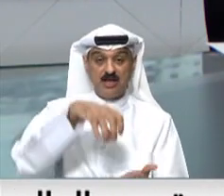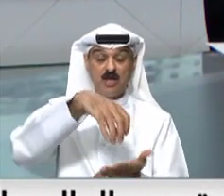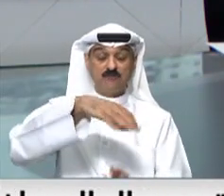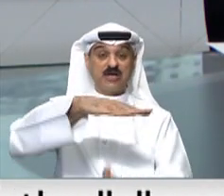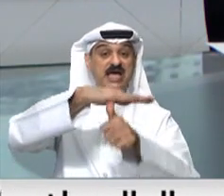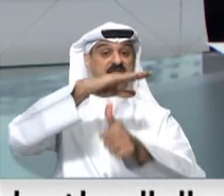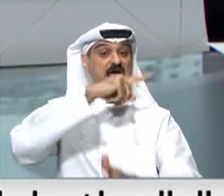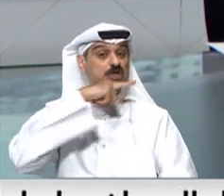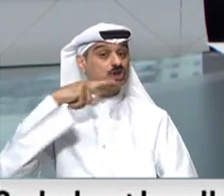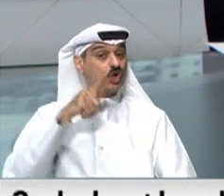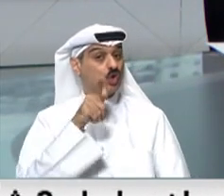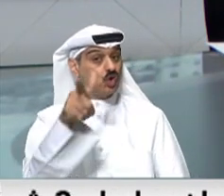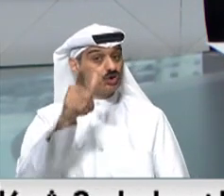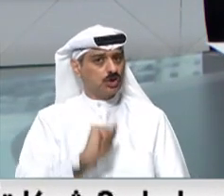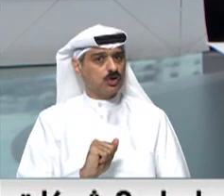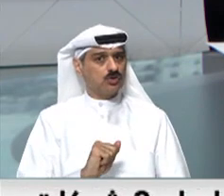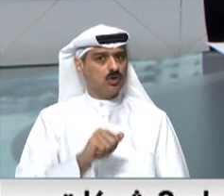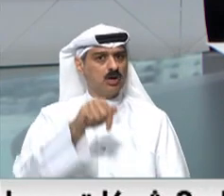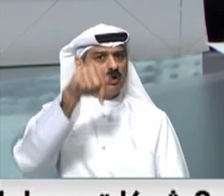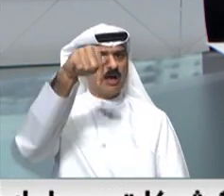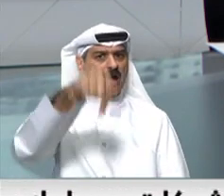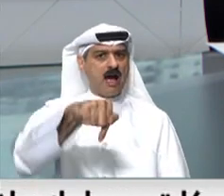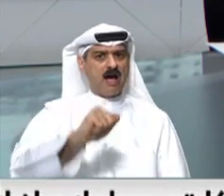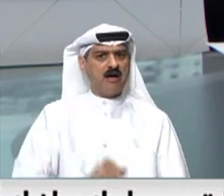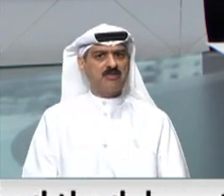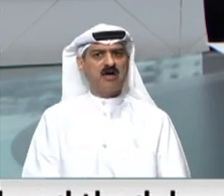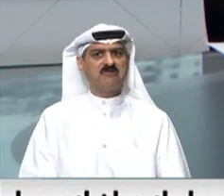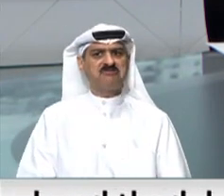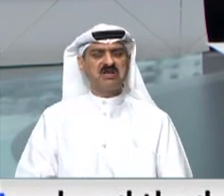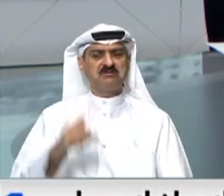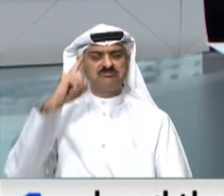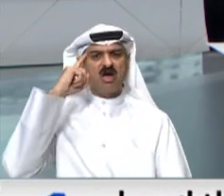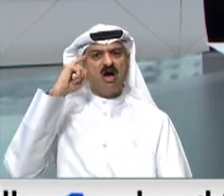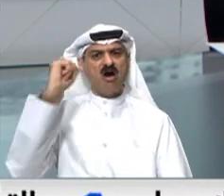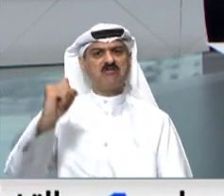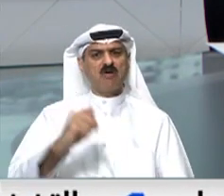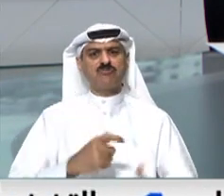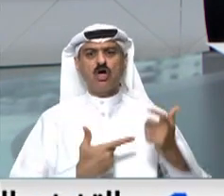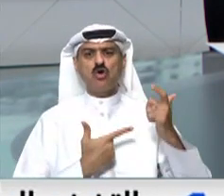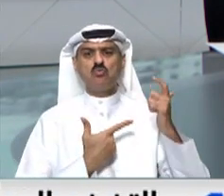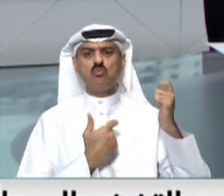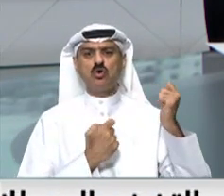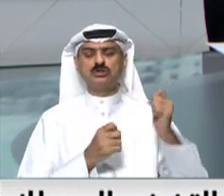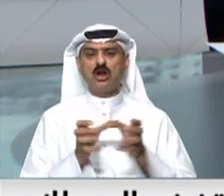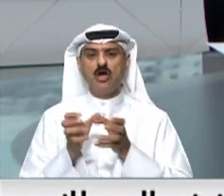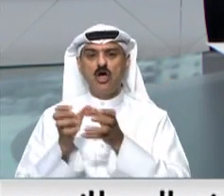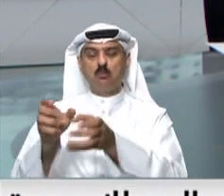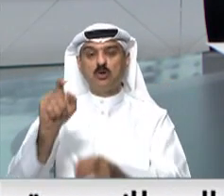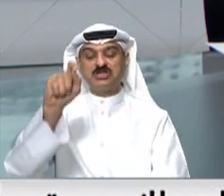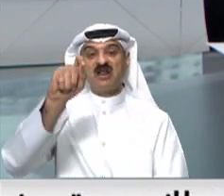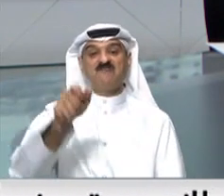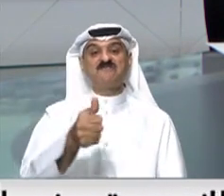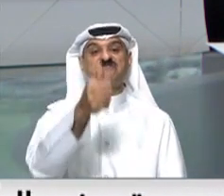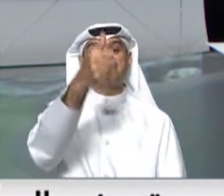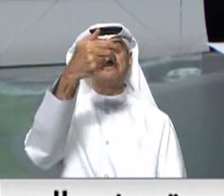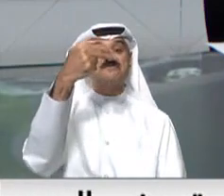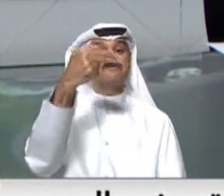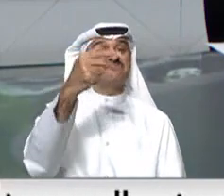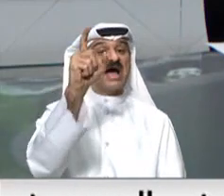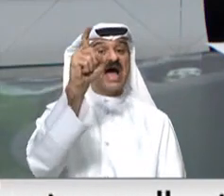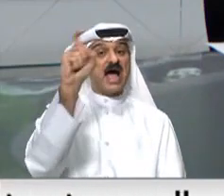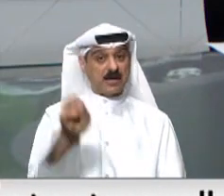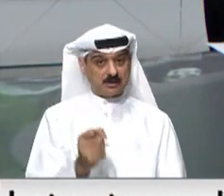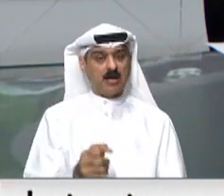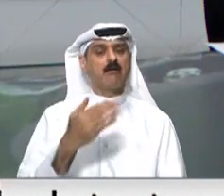فلاديمير بوتين قد وصف ما يجري بأنه تمرد مسلح من قبل مجموعة فاغنر وأنه